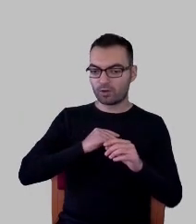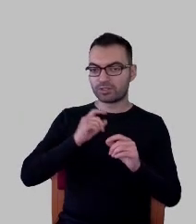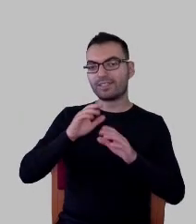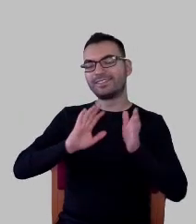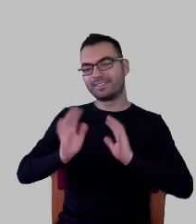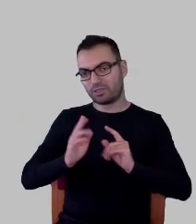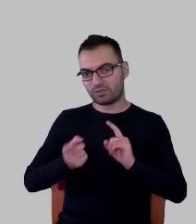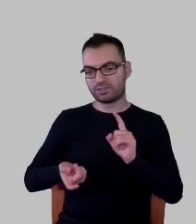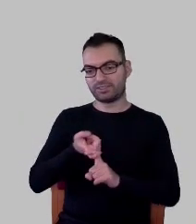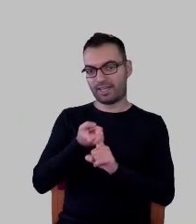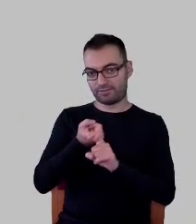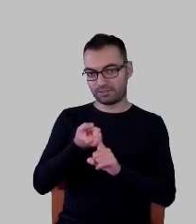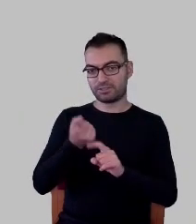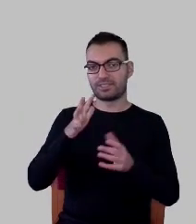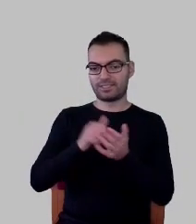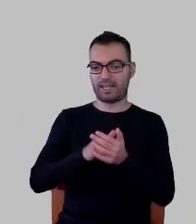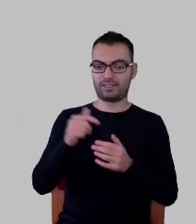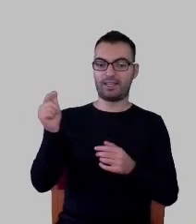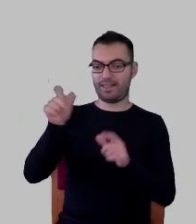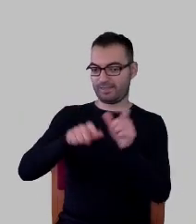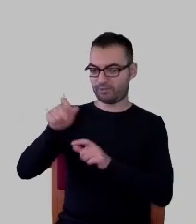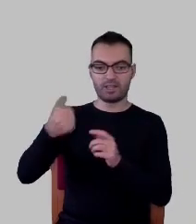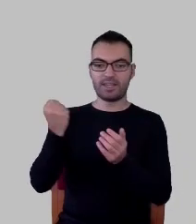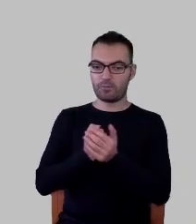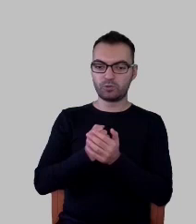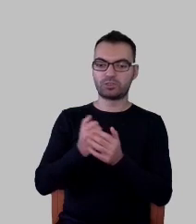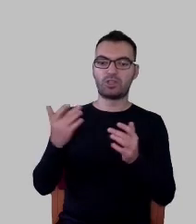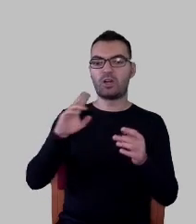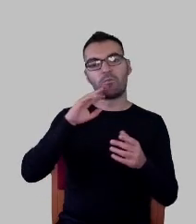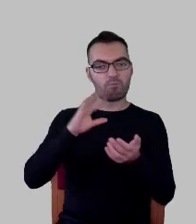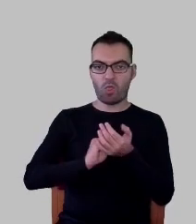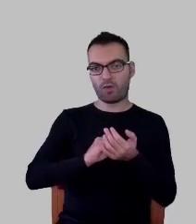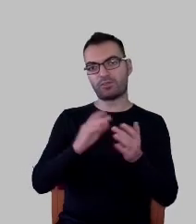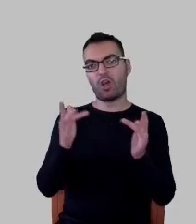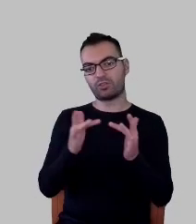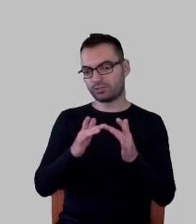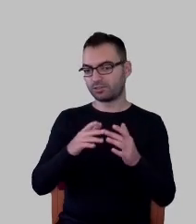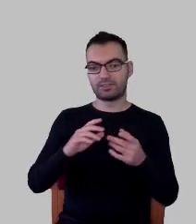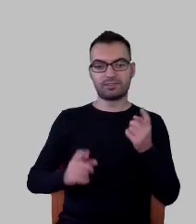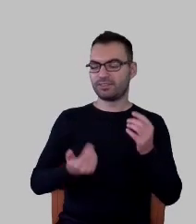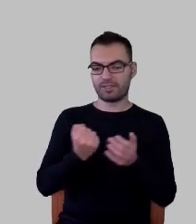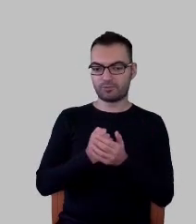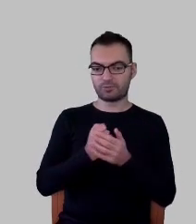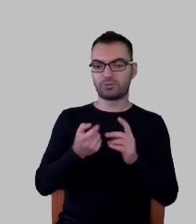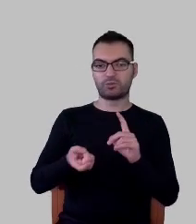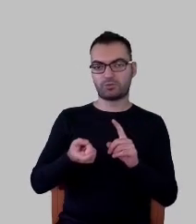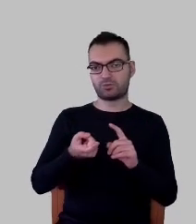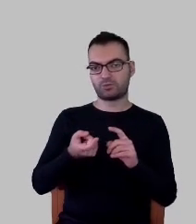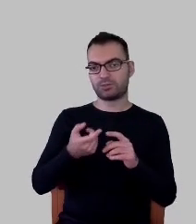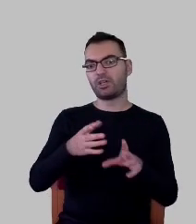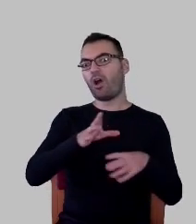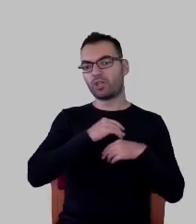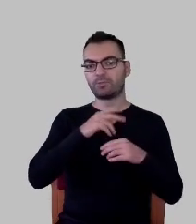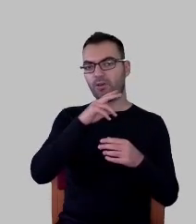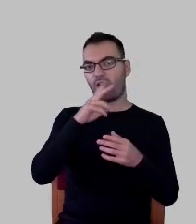zawieszenia na jakiś czas zajęć indywidualnego nauczania bez konieczności wydawania ponownie następnego, czyli zawieszenia, a potem uzyskiwania